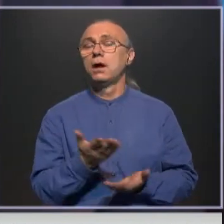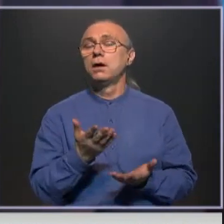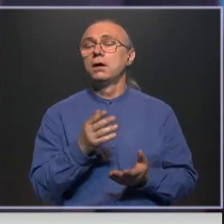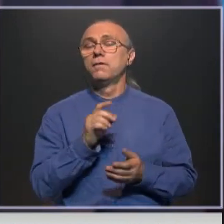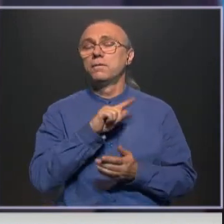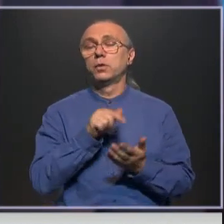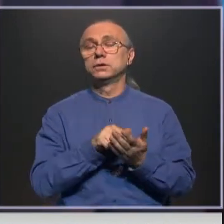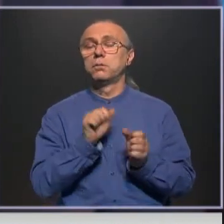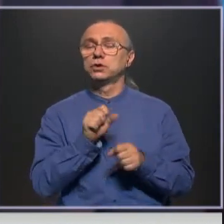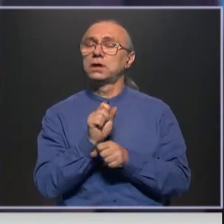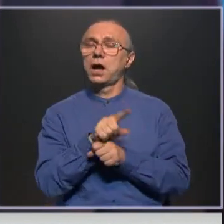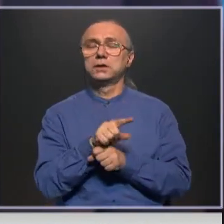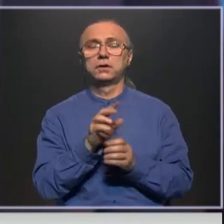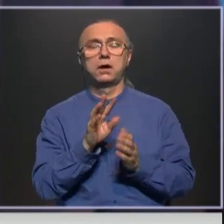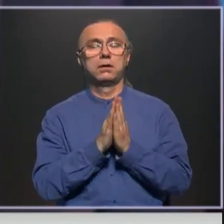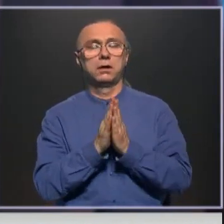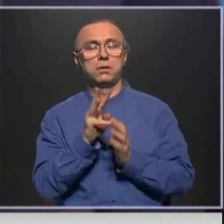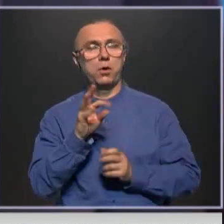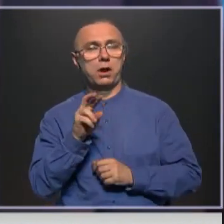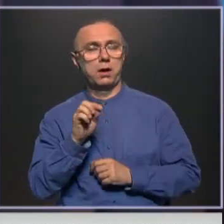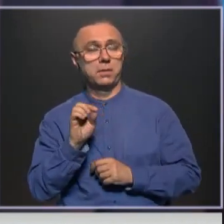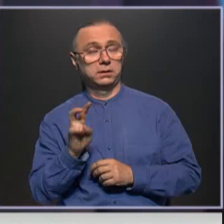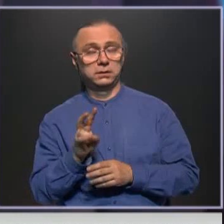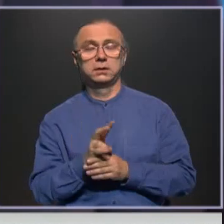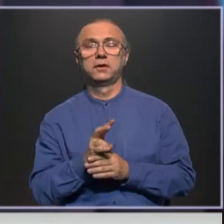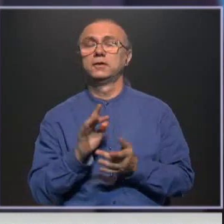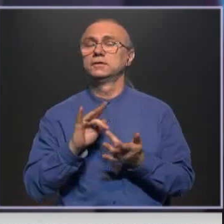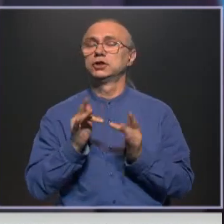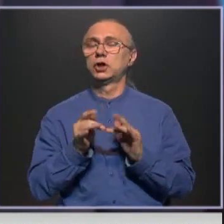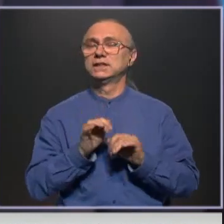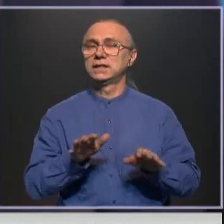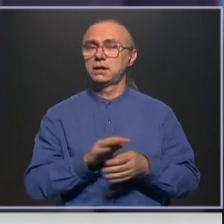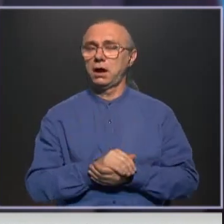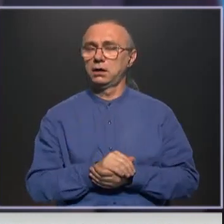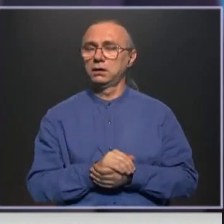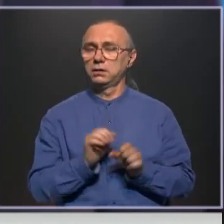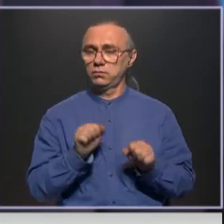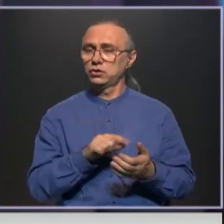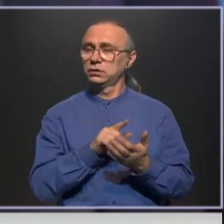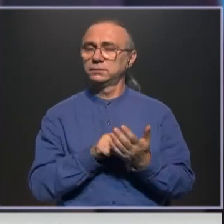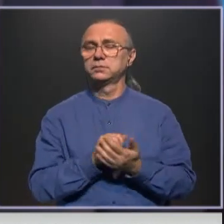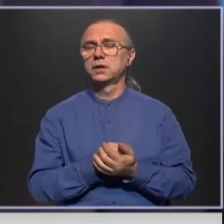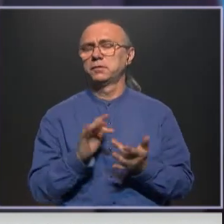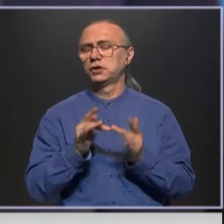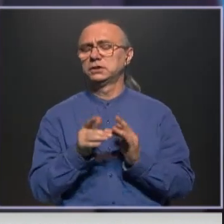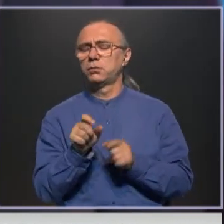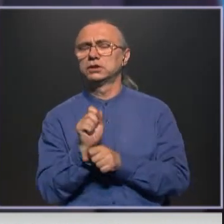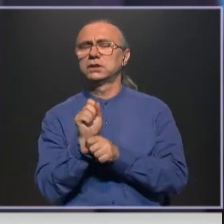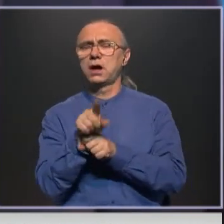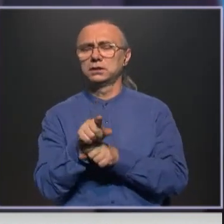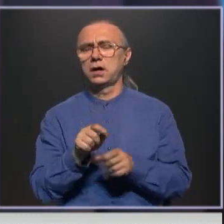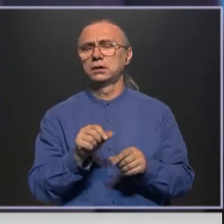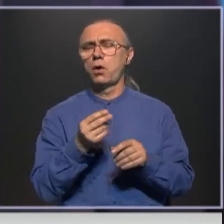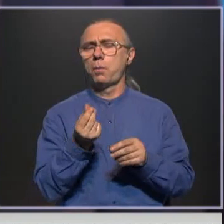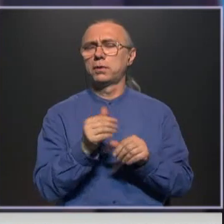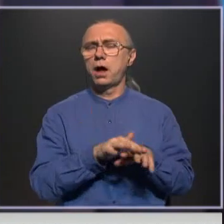социальных сетях? И не только в социальных сетях. Вот часто пишут, например, сайт какого-то монастыря. Вот вы можете подать молебен, заказать, перевести оплату